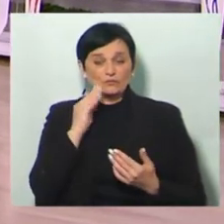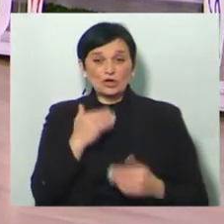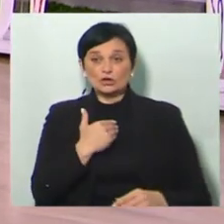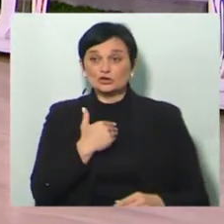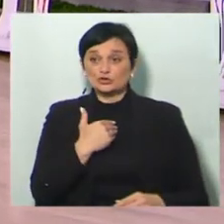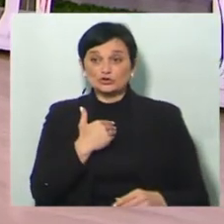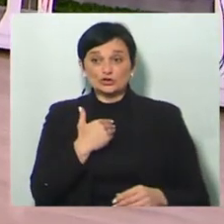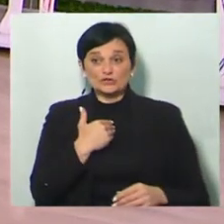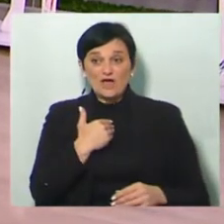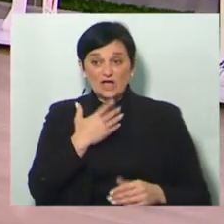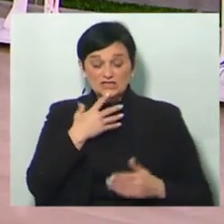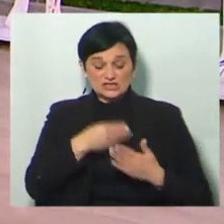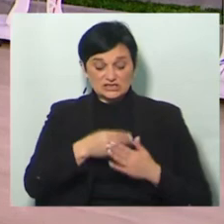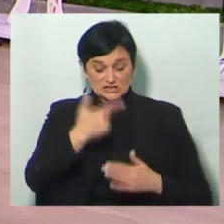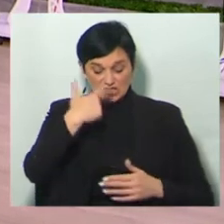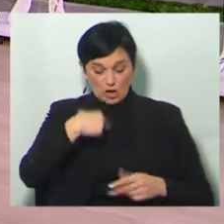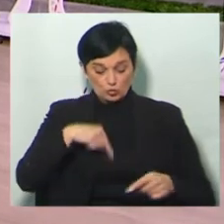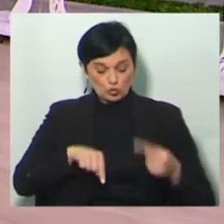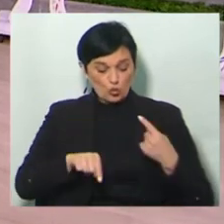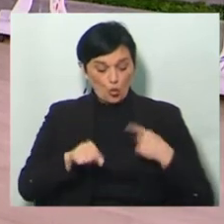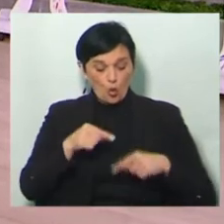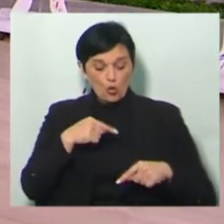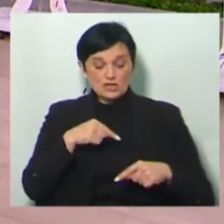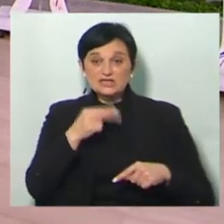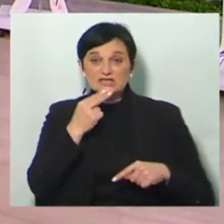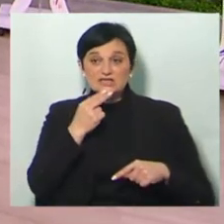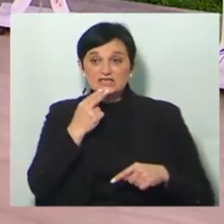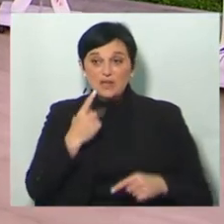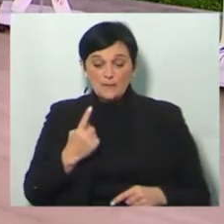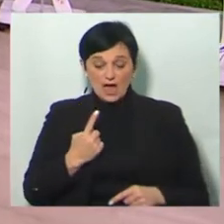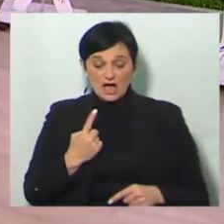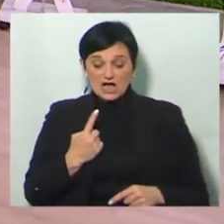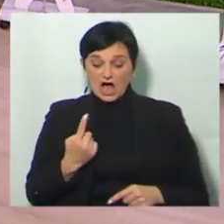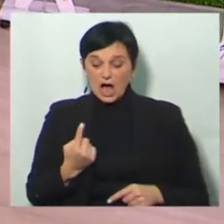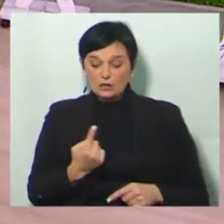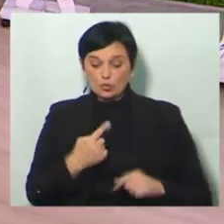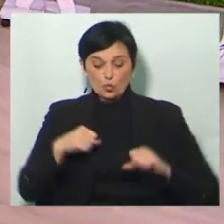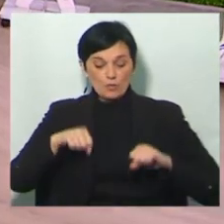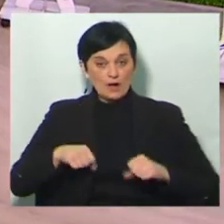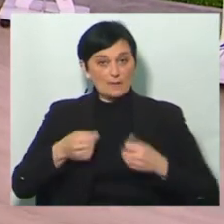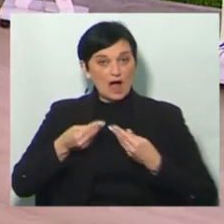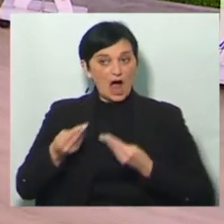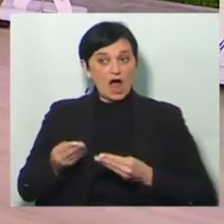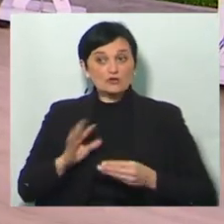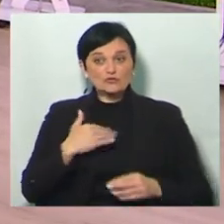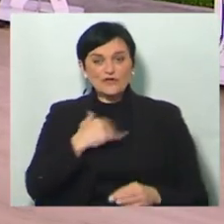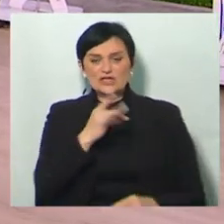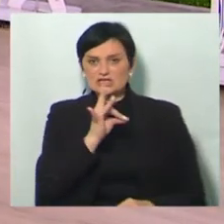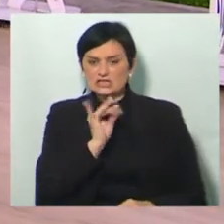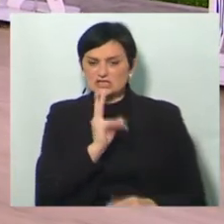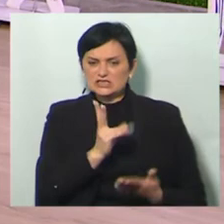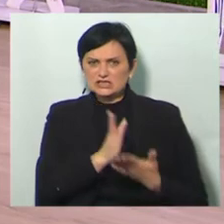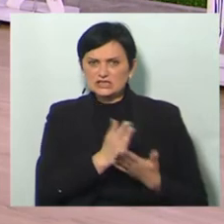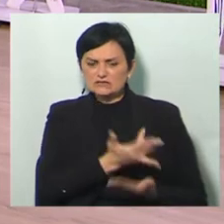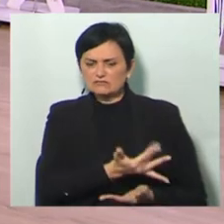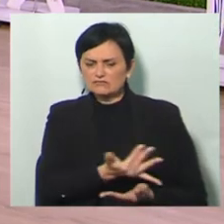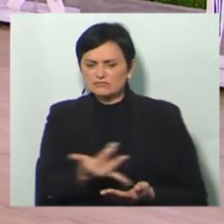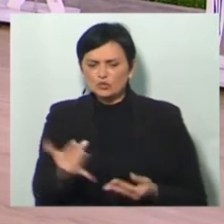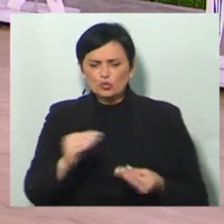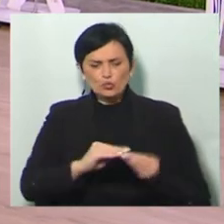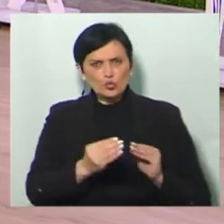ჩვენ არ ვაძლევთ საკუთარ ორგანიზმს საკვებთან განმარტოების უფლებას, ჩვენ უკვე ქმნით რისკს მთელი რიგი